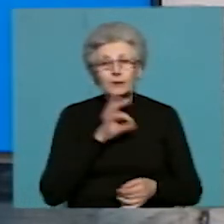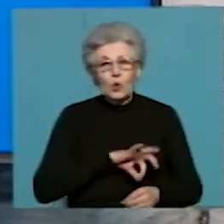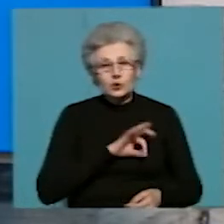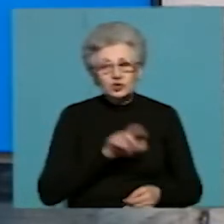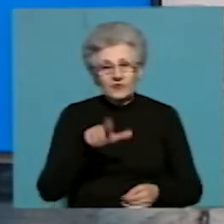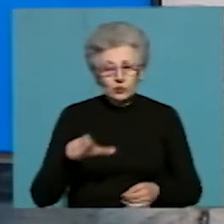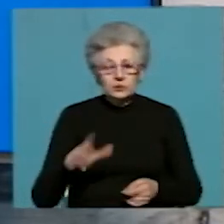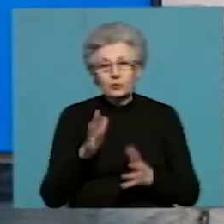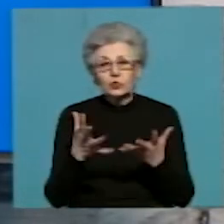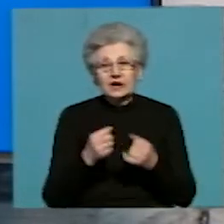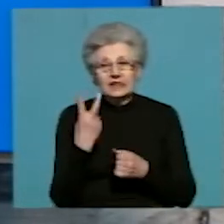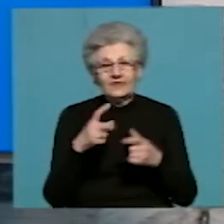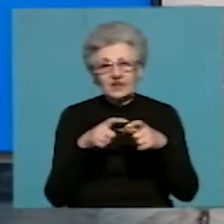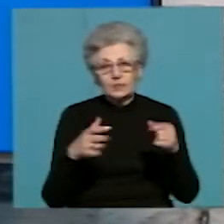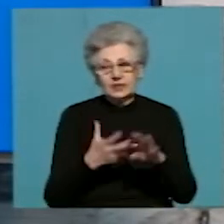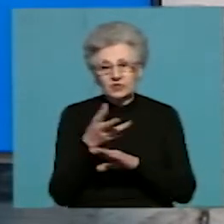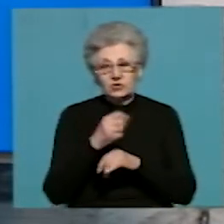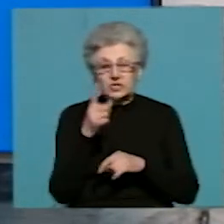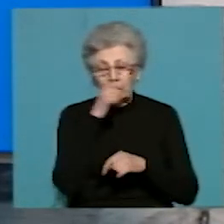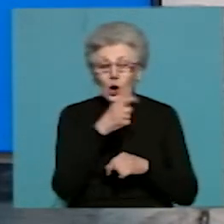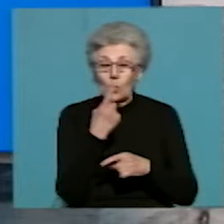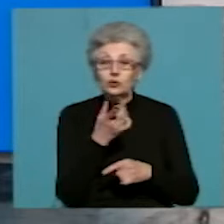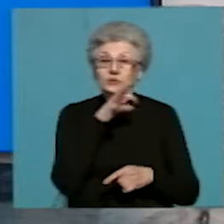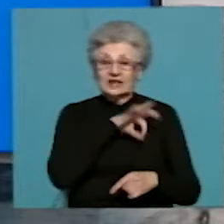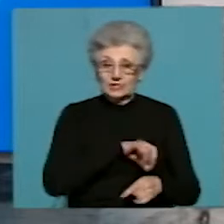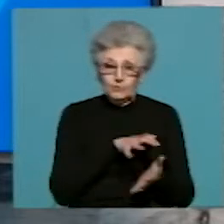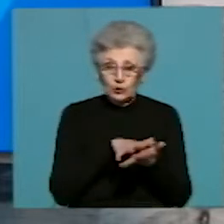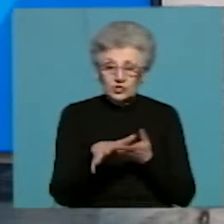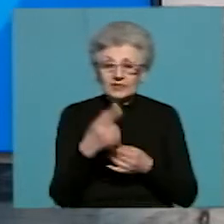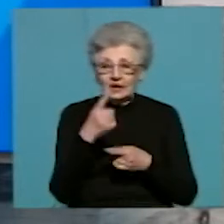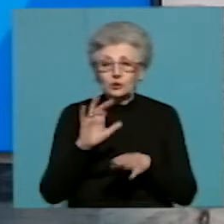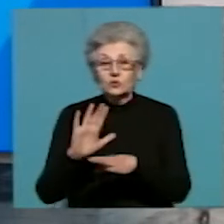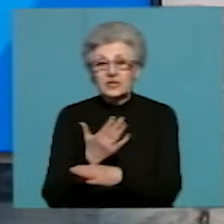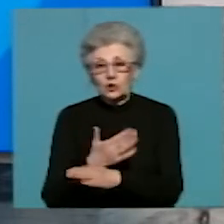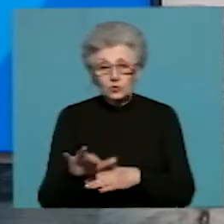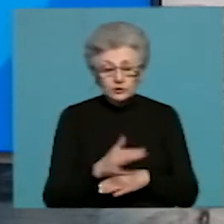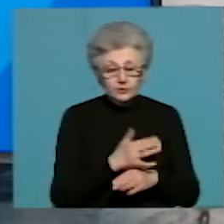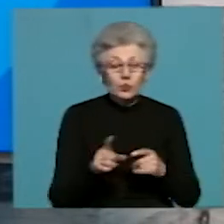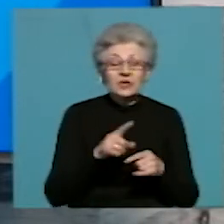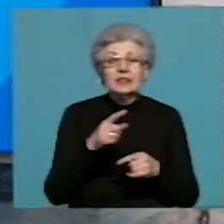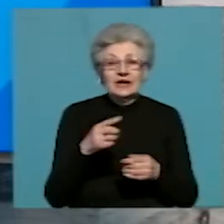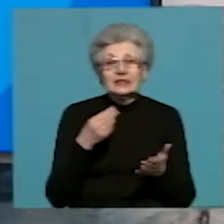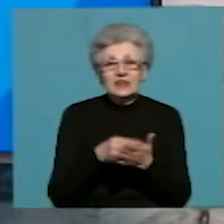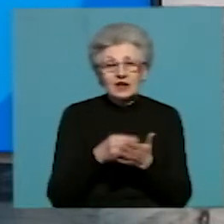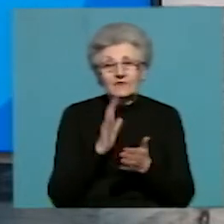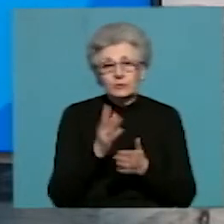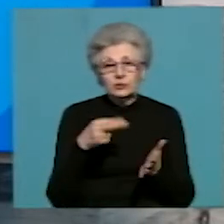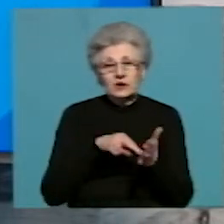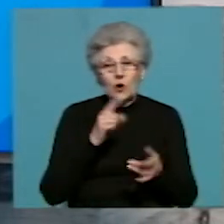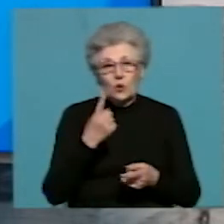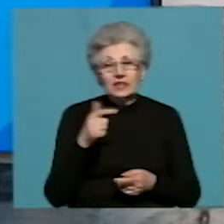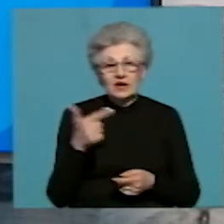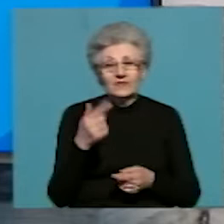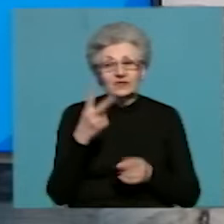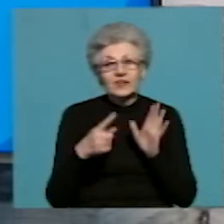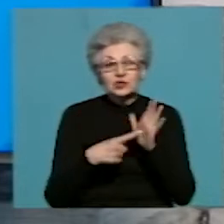2 платіжки за газ. Одну – за спожитий газ, іншу – за його розподіл. Тариф за послугу розподілу становитиме 1 гривню 26